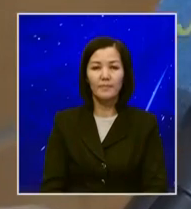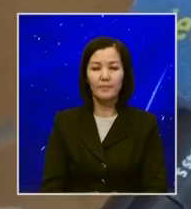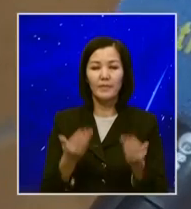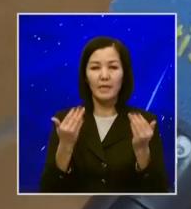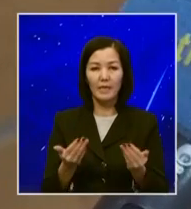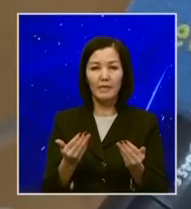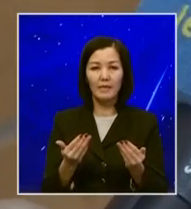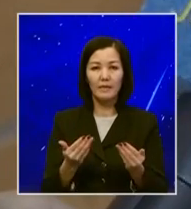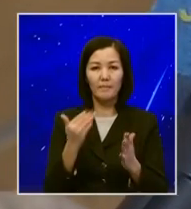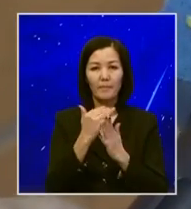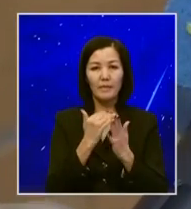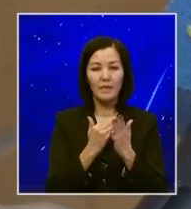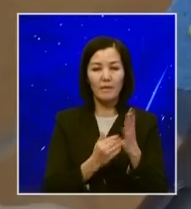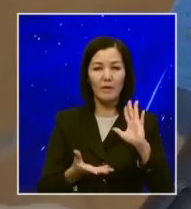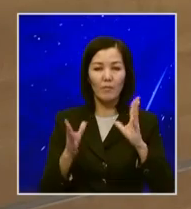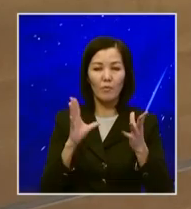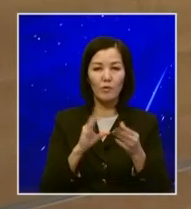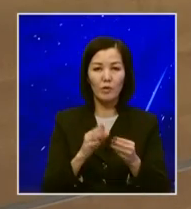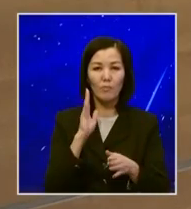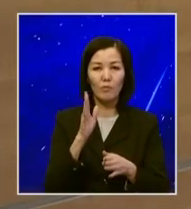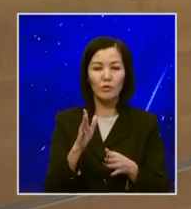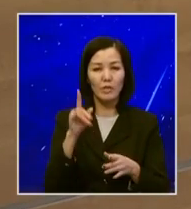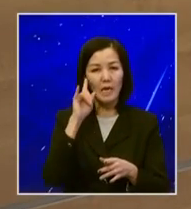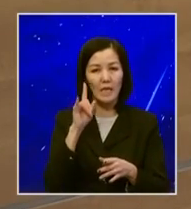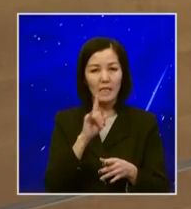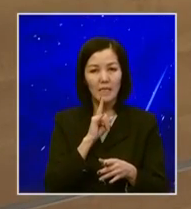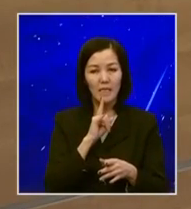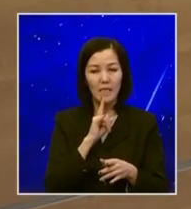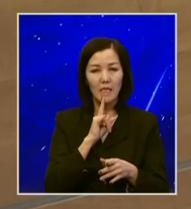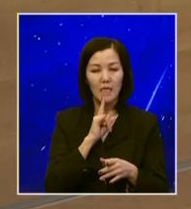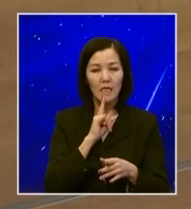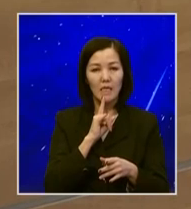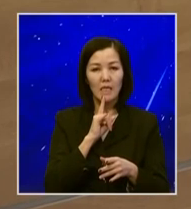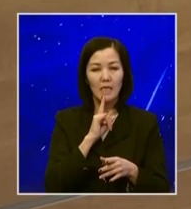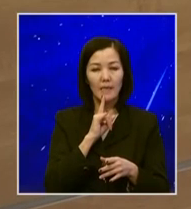Енді бағдарламамыз бойынша болашақта Қазақстан бұл